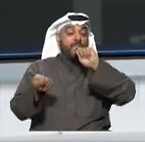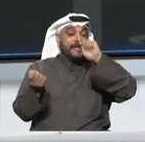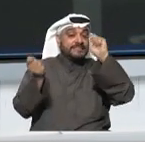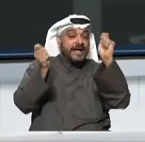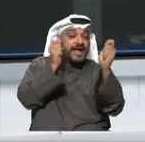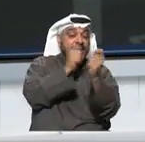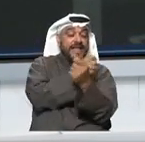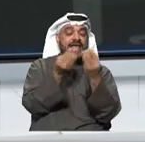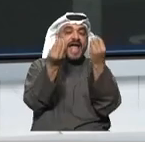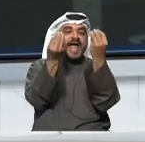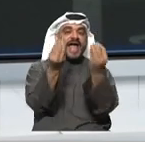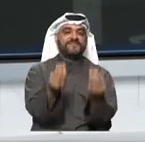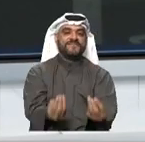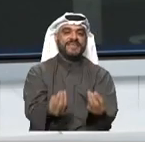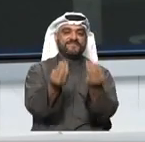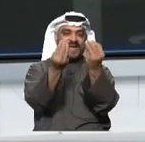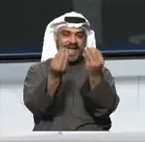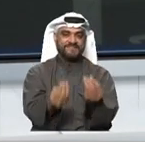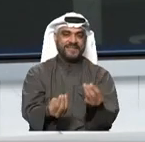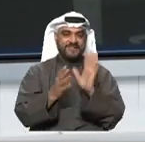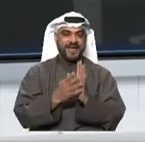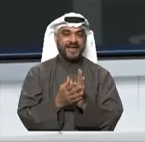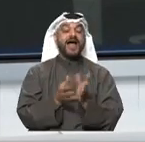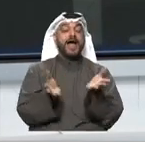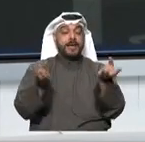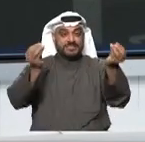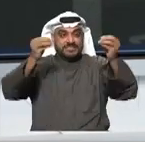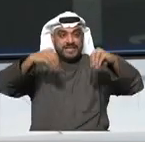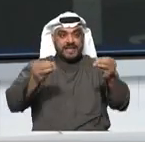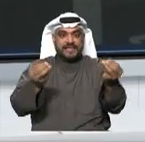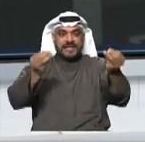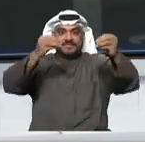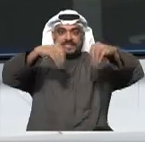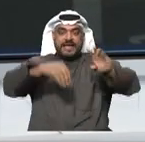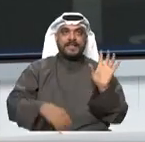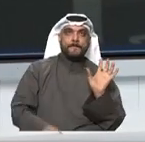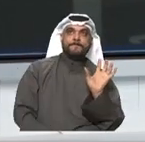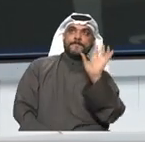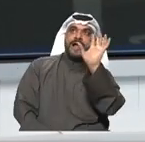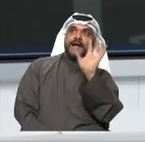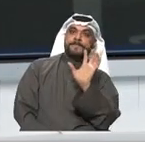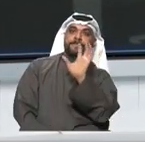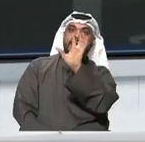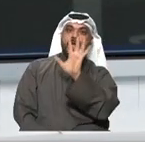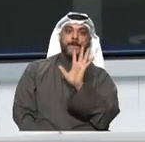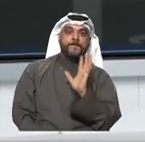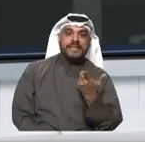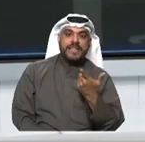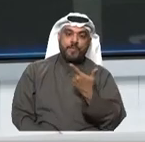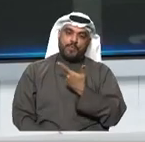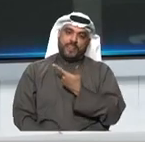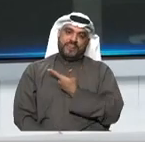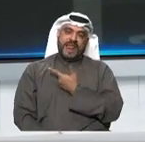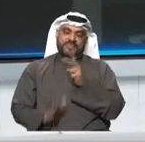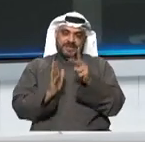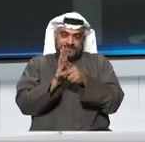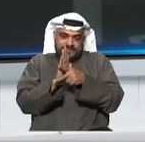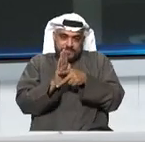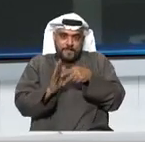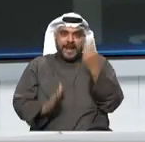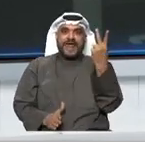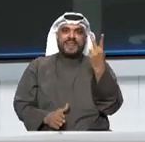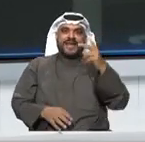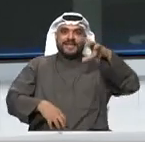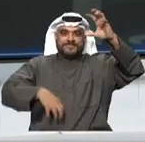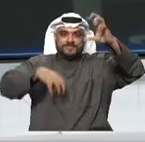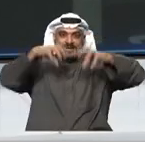الغربية خفيفة السرعة، تبدأ تتكون بعض السحب الممطرة وكذلك فرص الأمطار تعاود ويانا في يوم الثلاثاء ابتداء